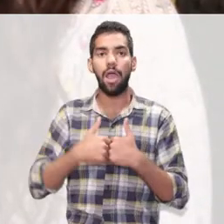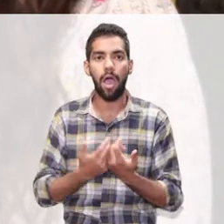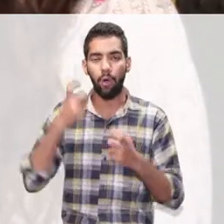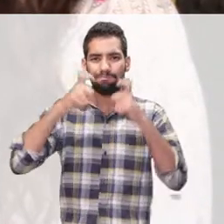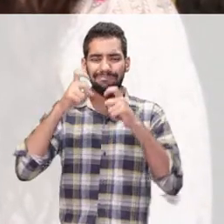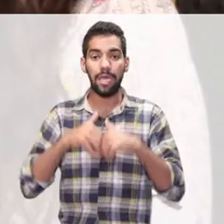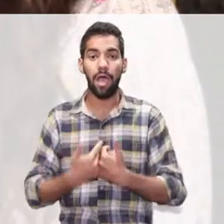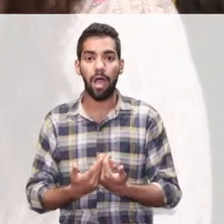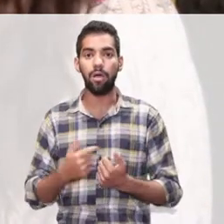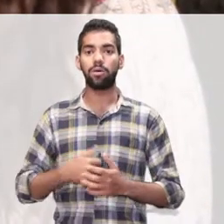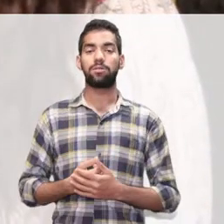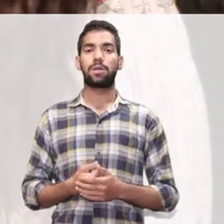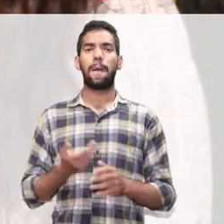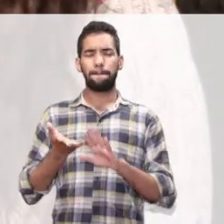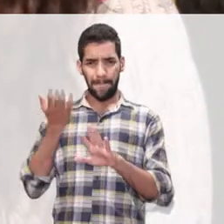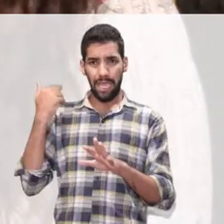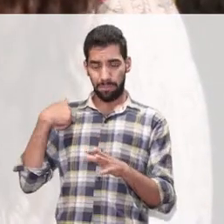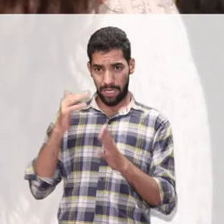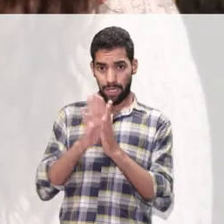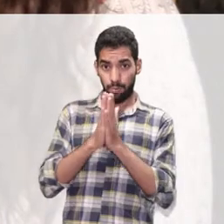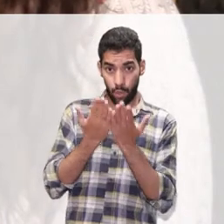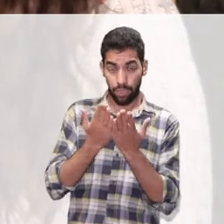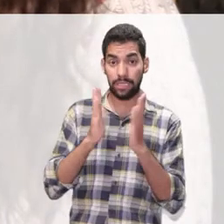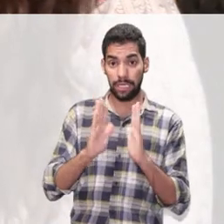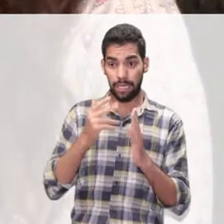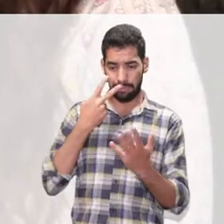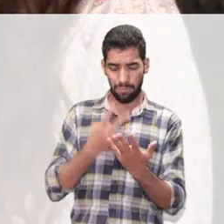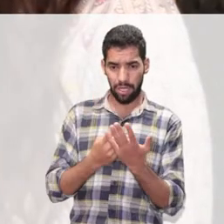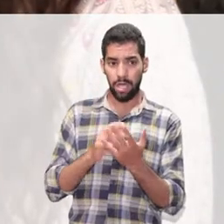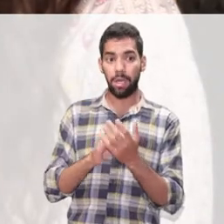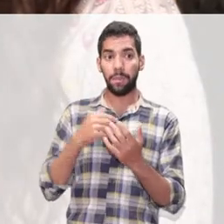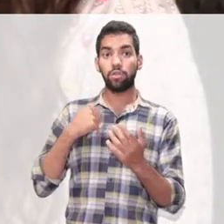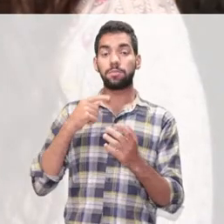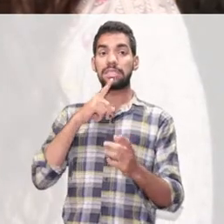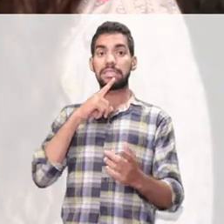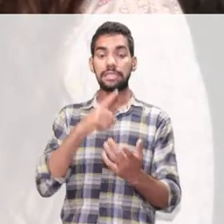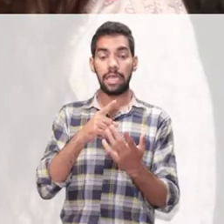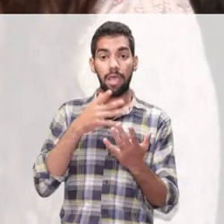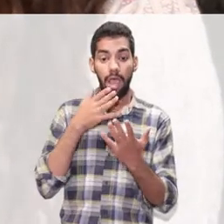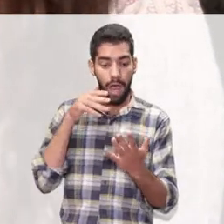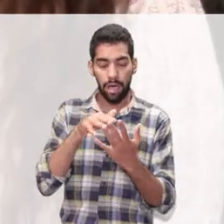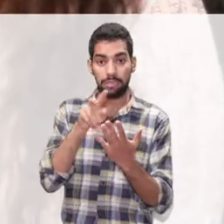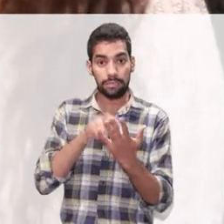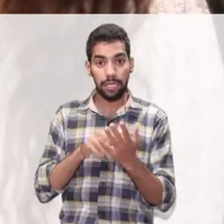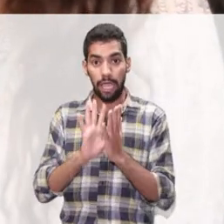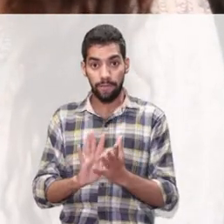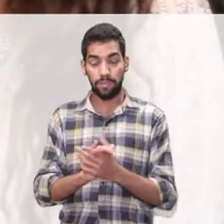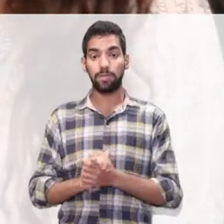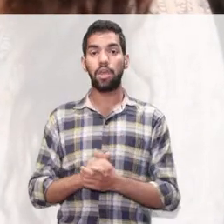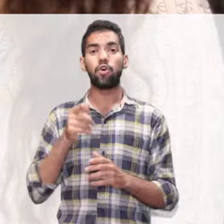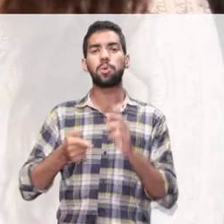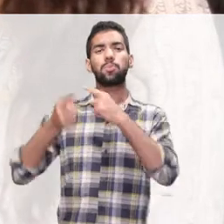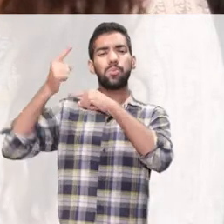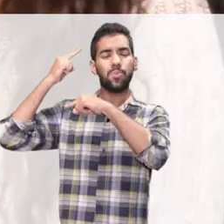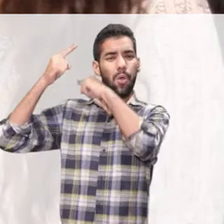ठाकुर मुद्दा है कि क्रॉस अबाउट लिटिल ब्वॉय प्राइवेट कॉलेजेस की